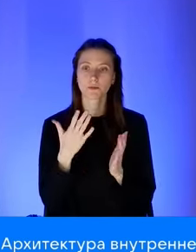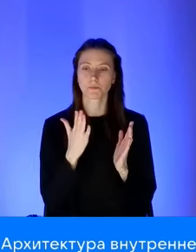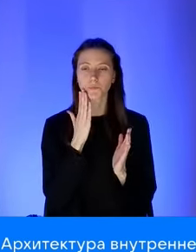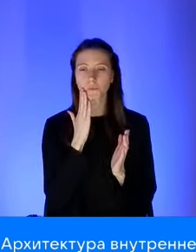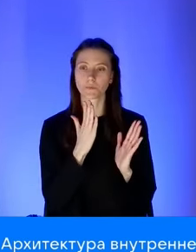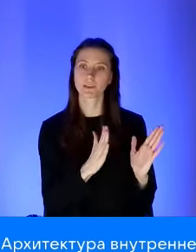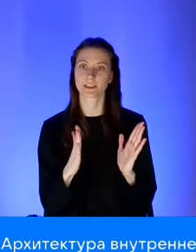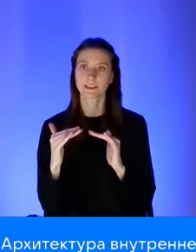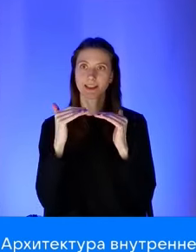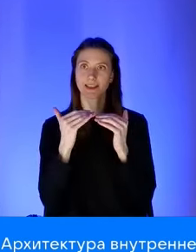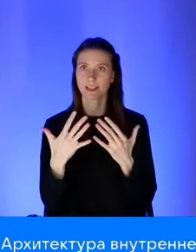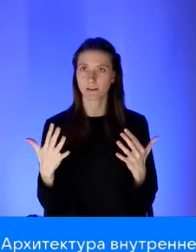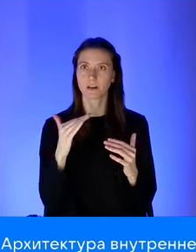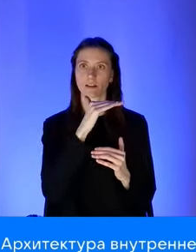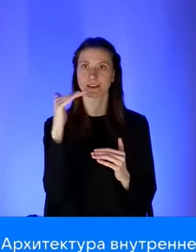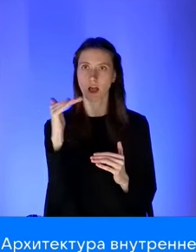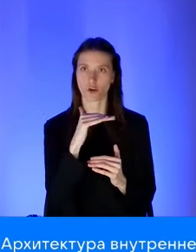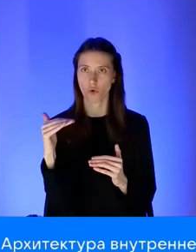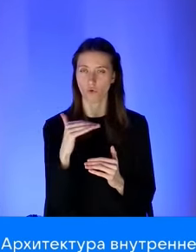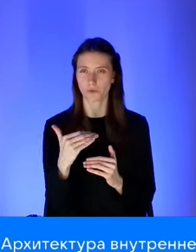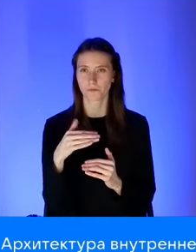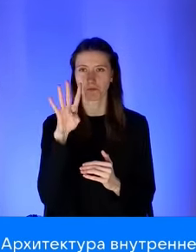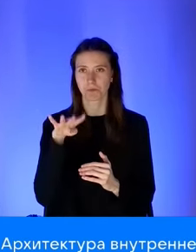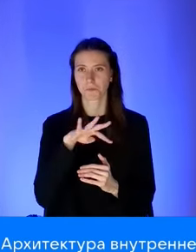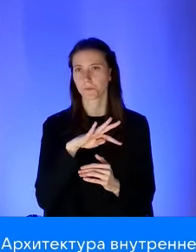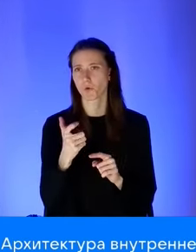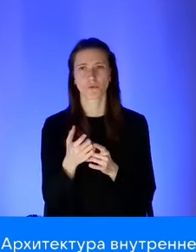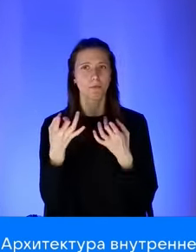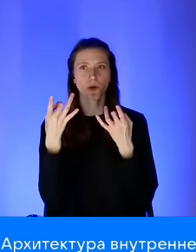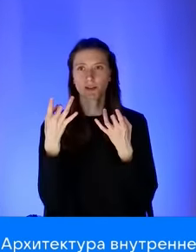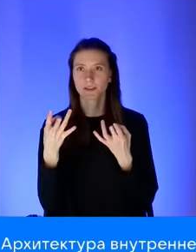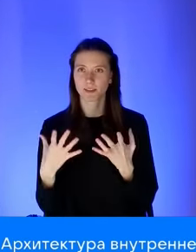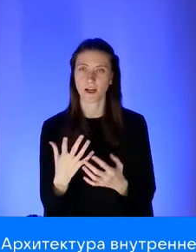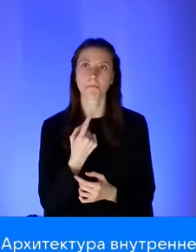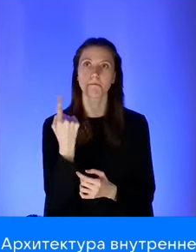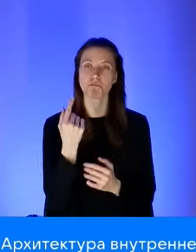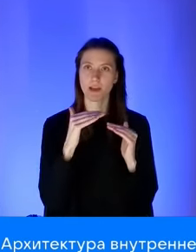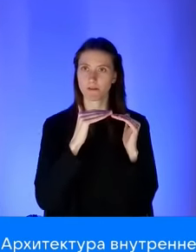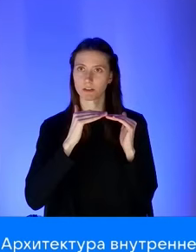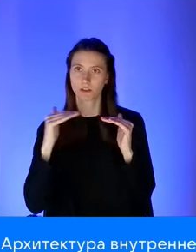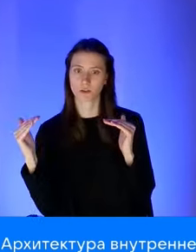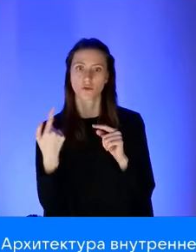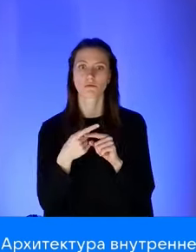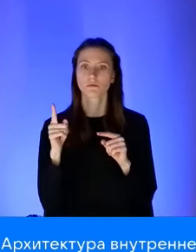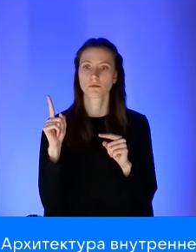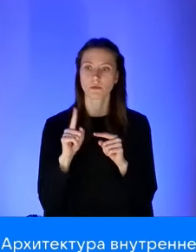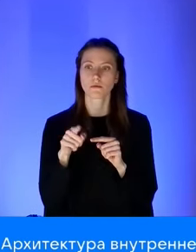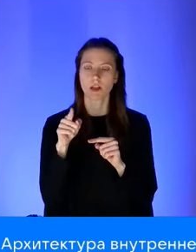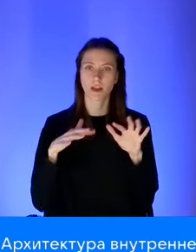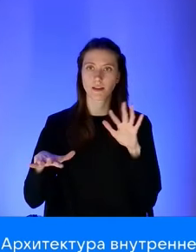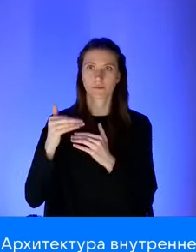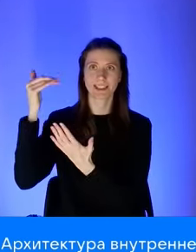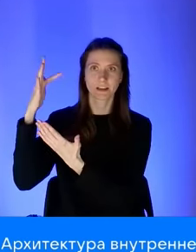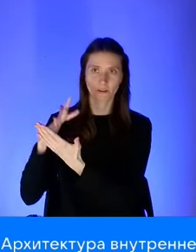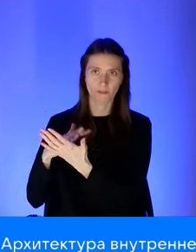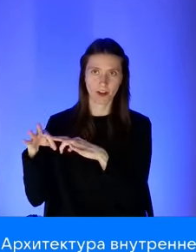примерно из нескольких слоёв прям схема достаточно утрирование да то есть в первую очередь веб-интерфейс потому что мы